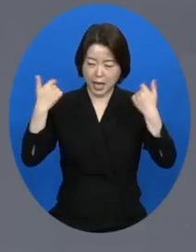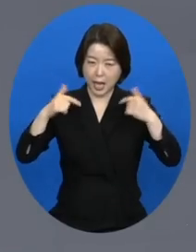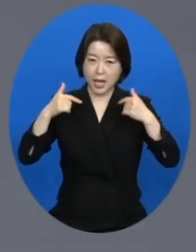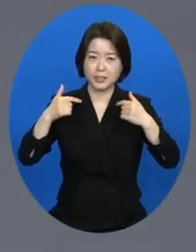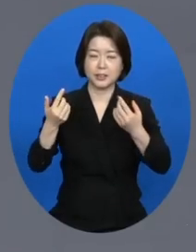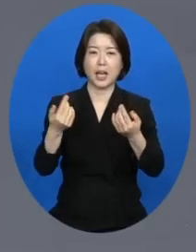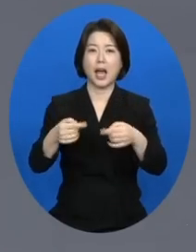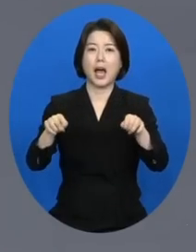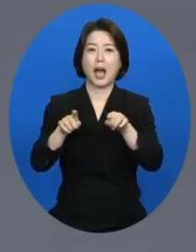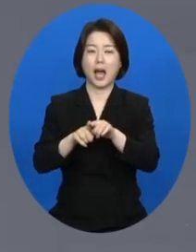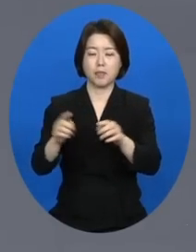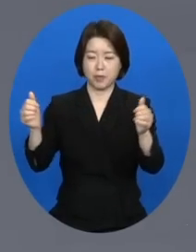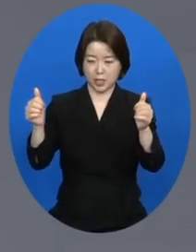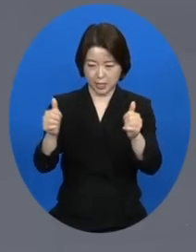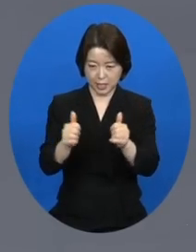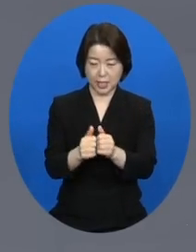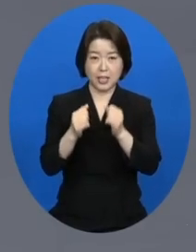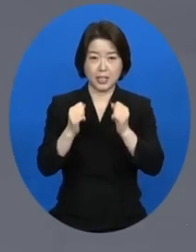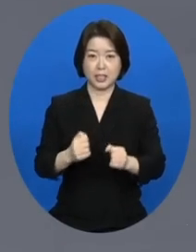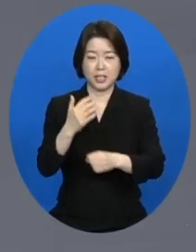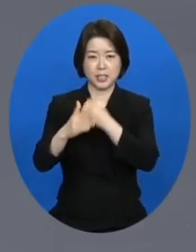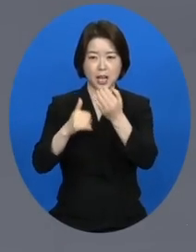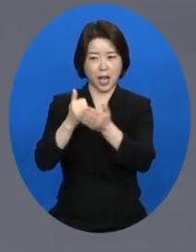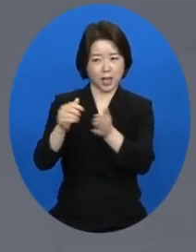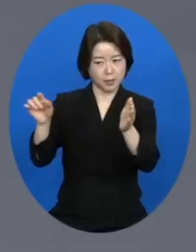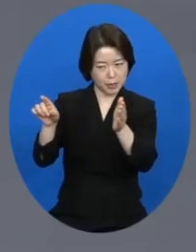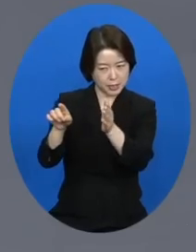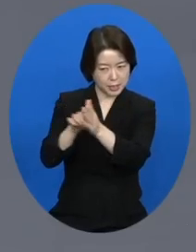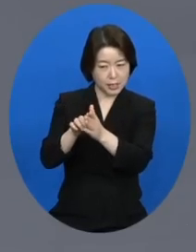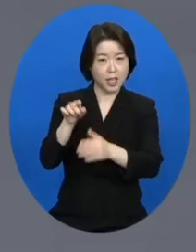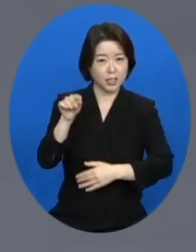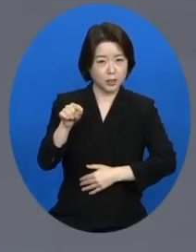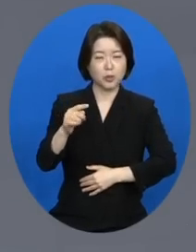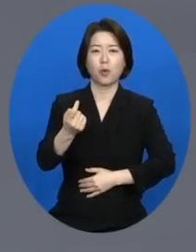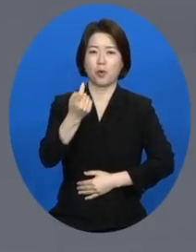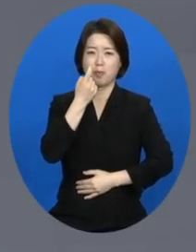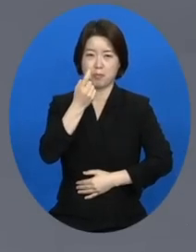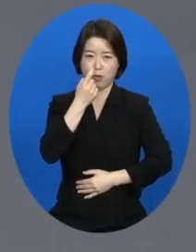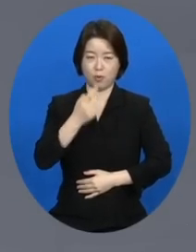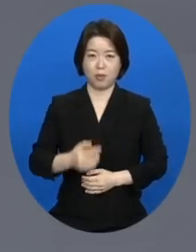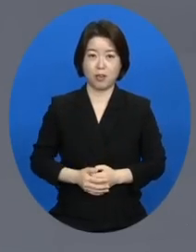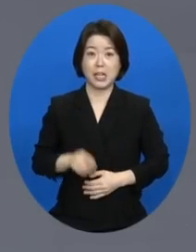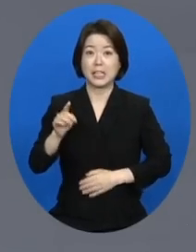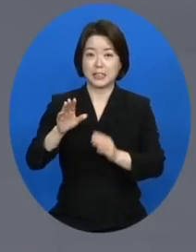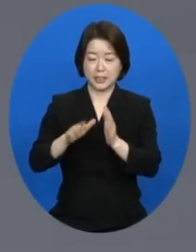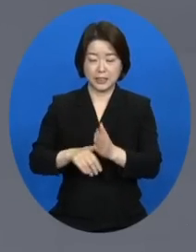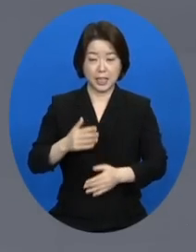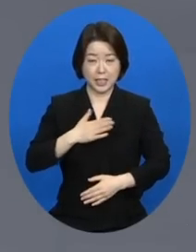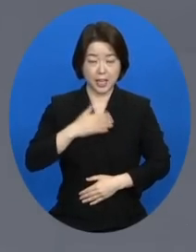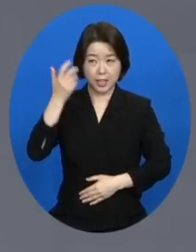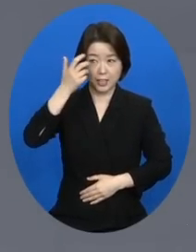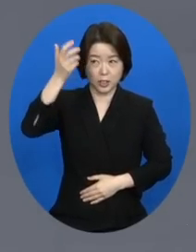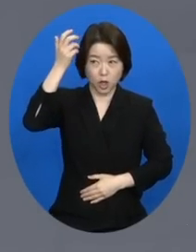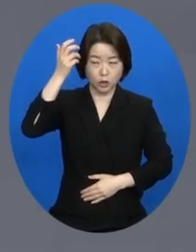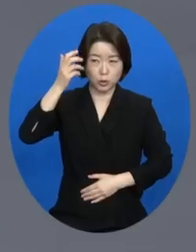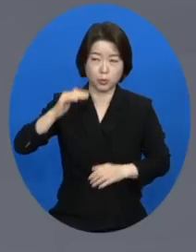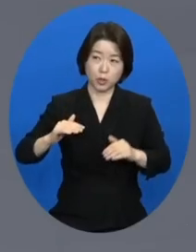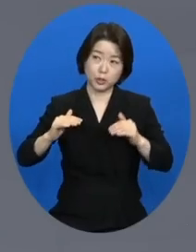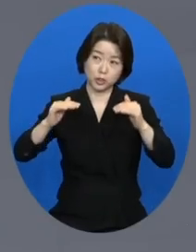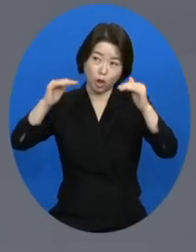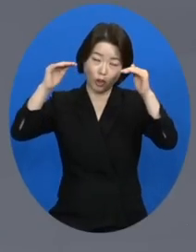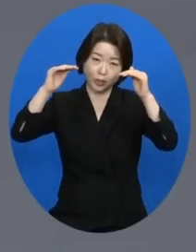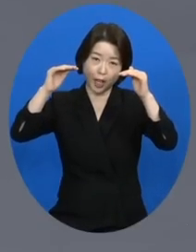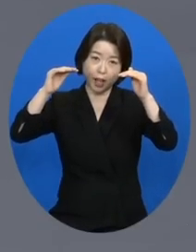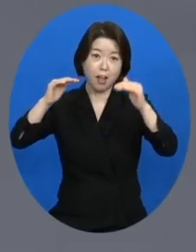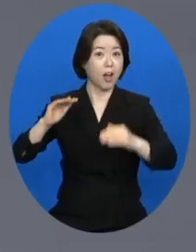함께 하시는 하나님을 신뢰하는 법을 배우는 것입니다. 그럴 때에 내가 영적으로 성장하고 있다 이렇게 말할